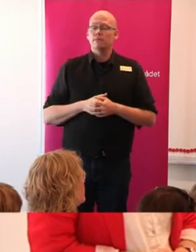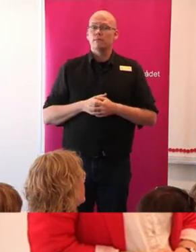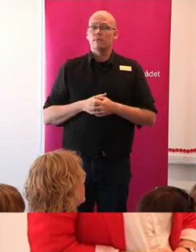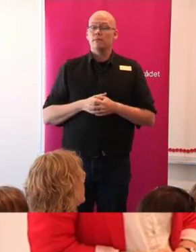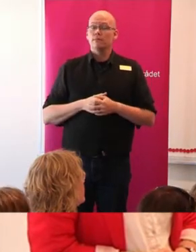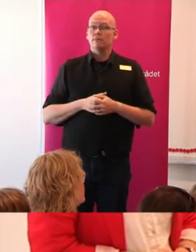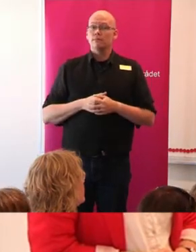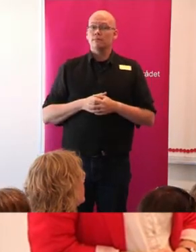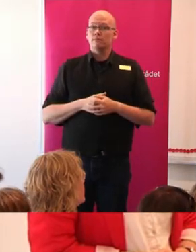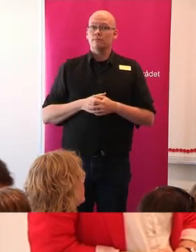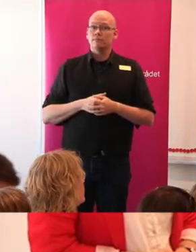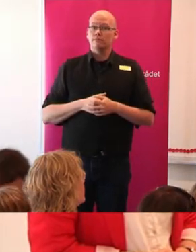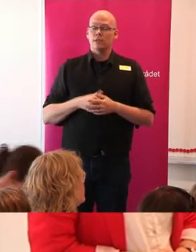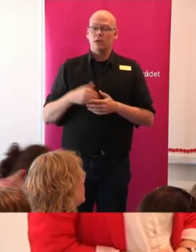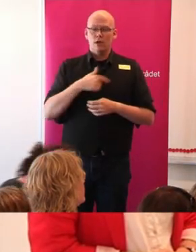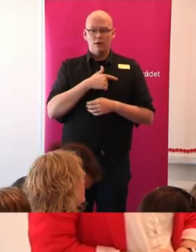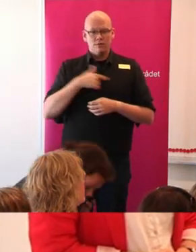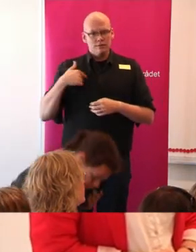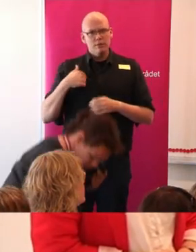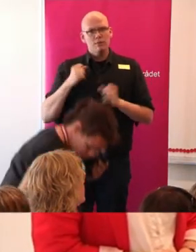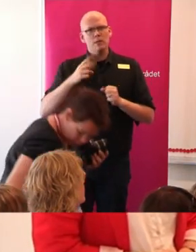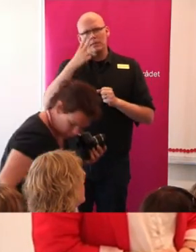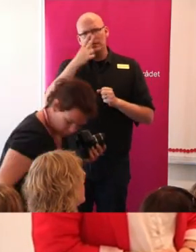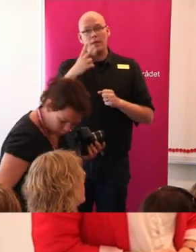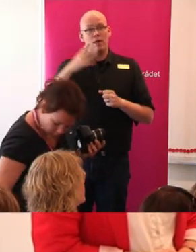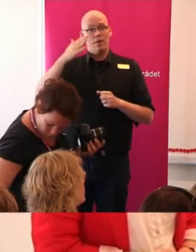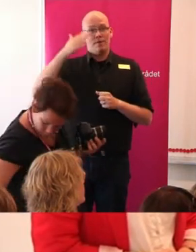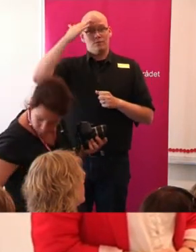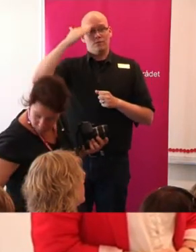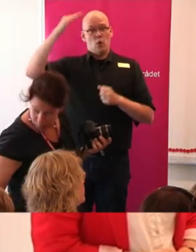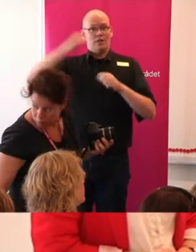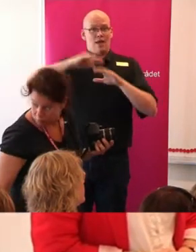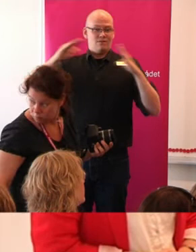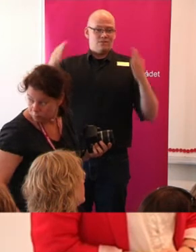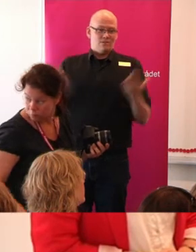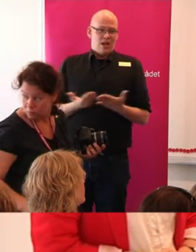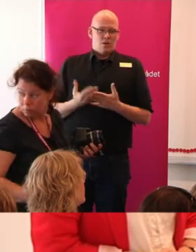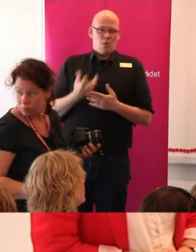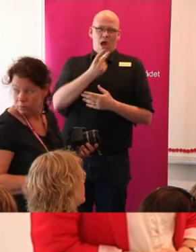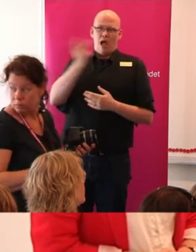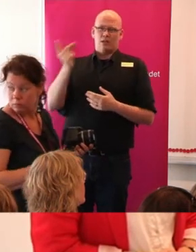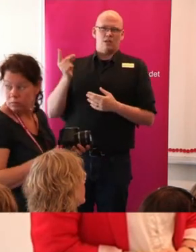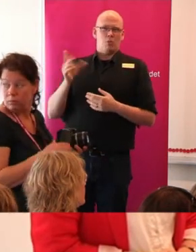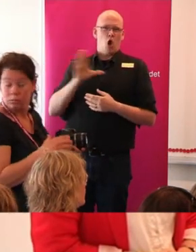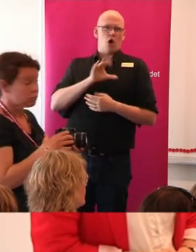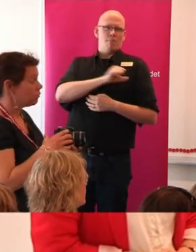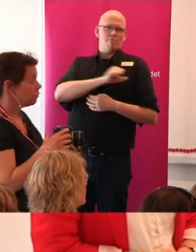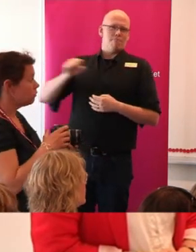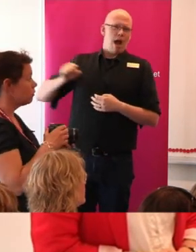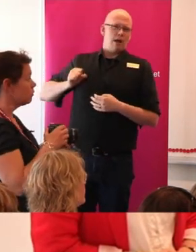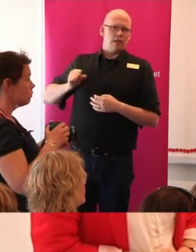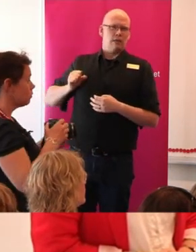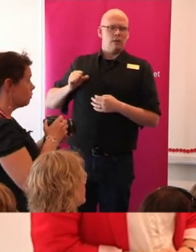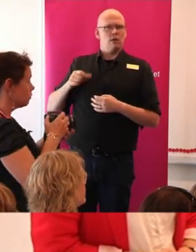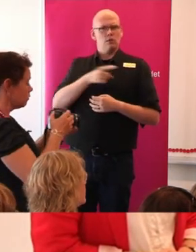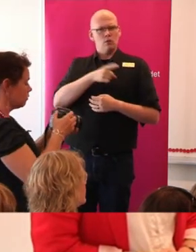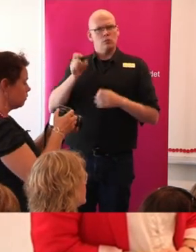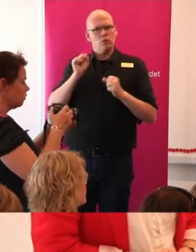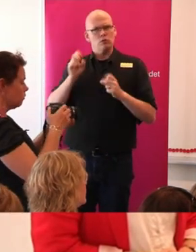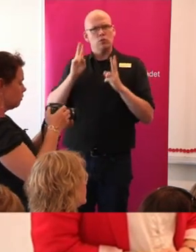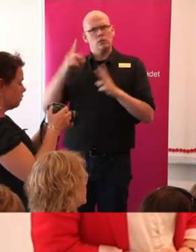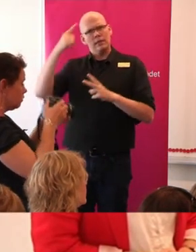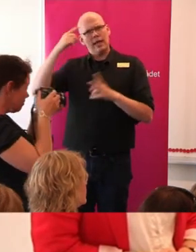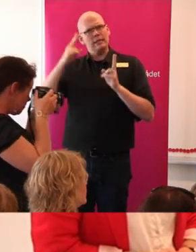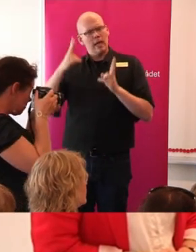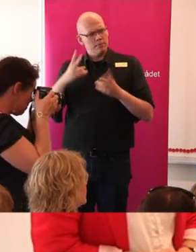Och det är att liksom på något sätt vuxenvärlden och maktens och de som rör sig i maktens korridorer också ska ha den